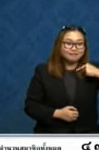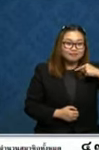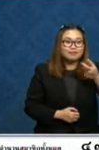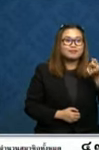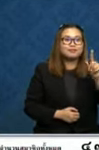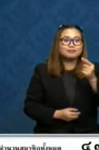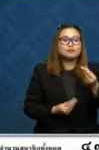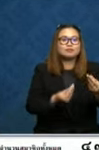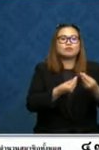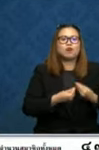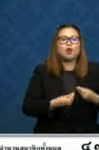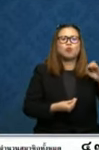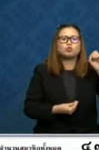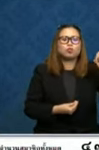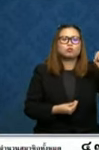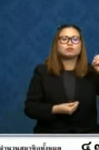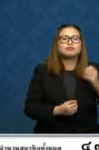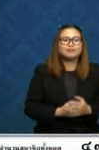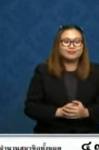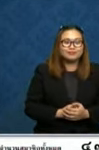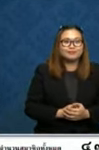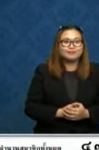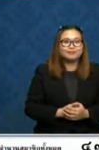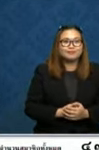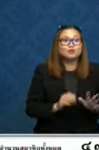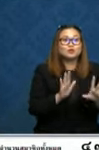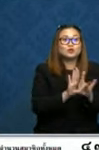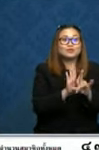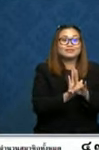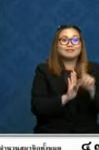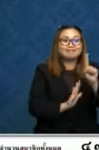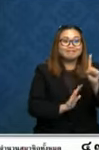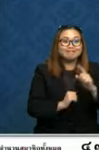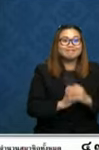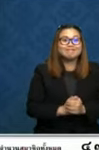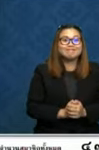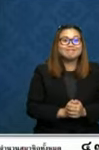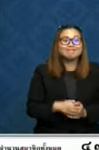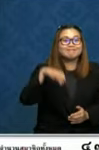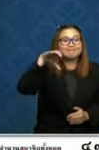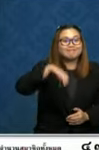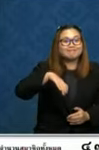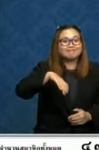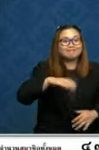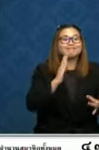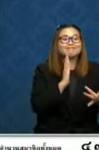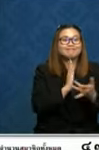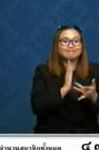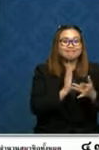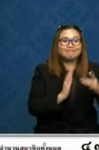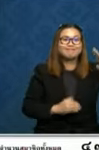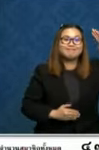า0สุดท้ายนะคะสถาบันเทคโนโลยีทางทหารขอไปฉบับเดียว